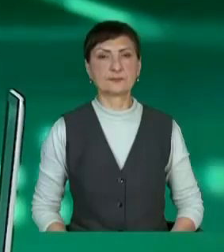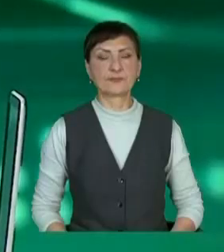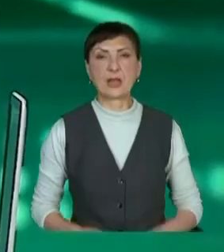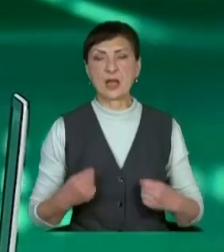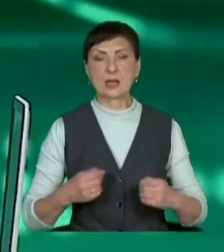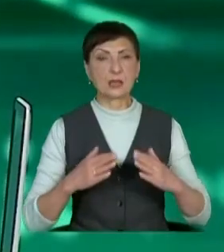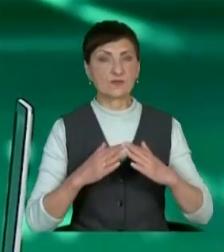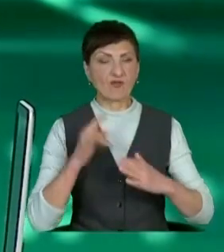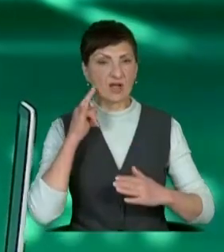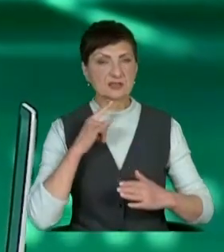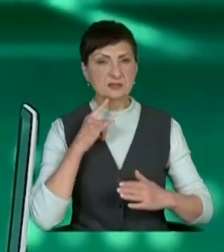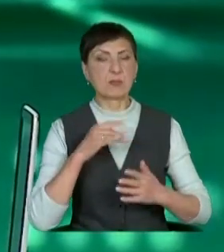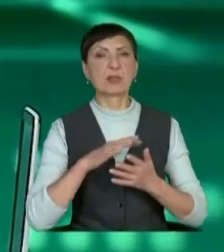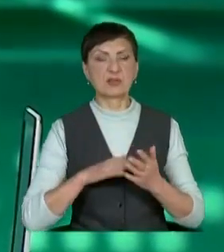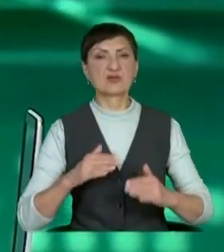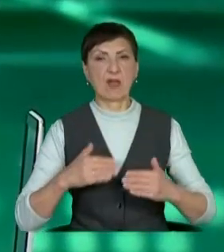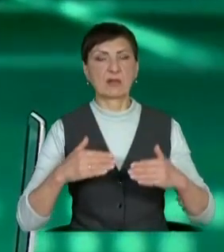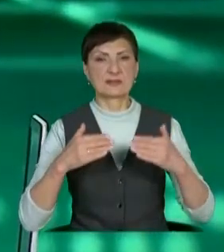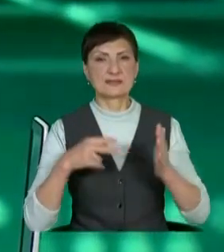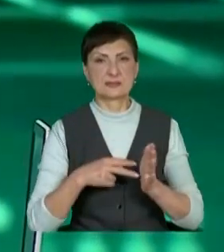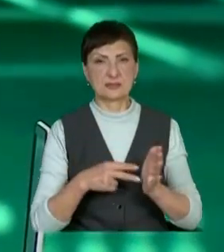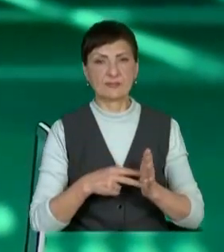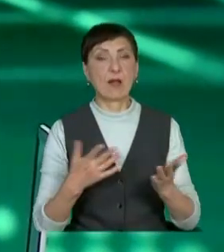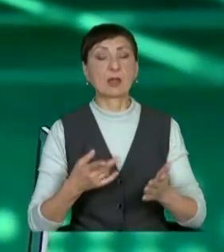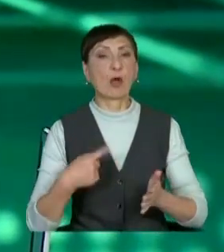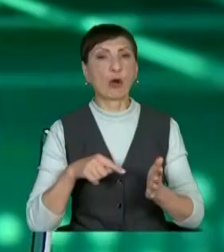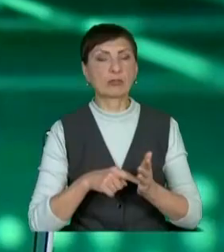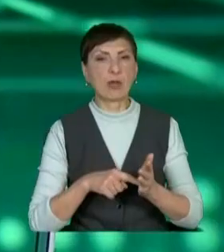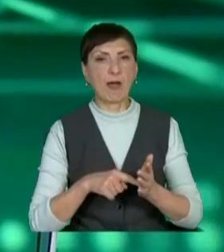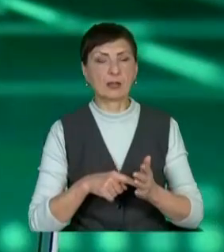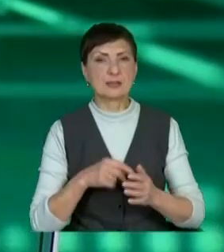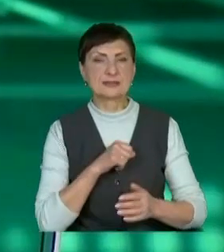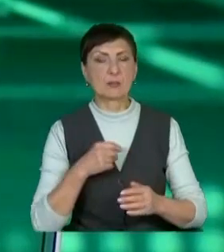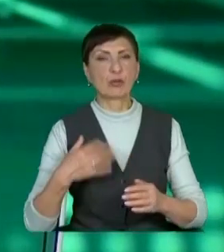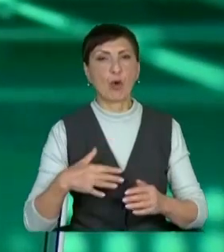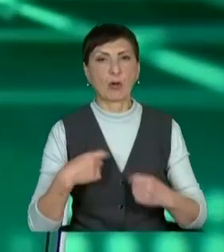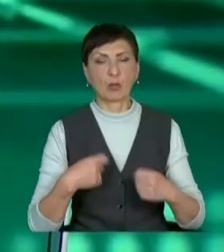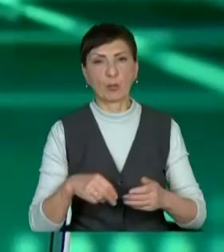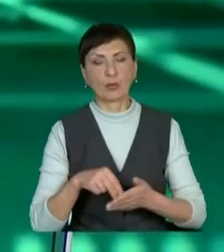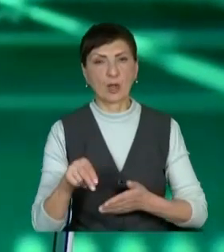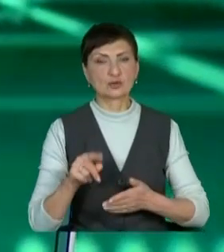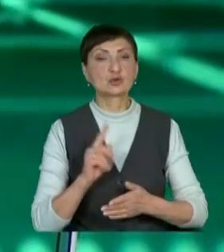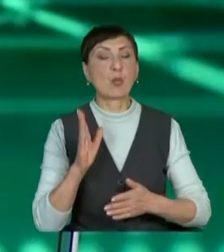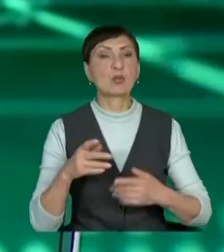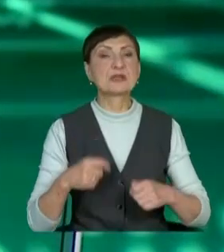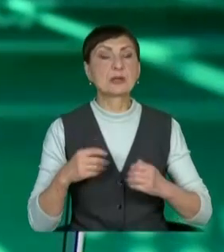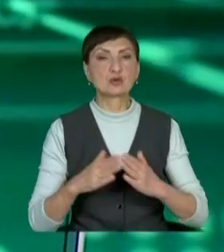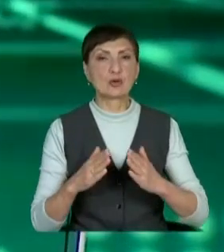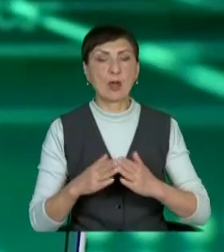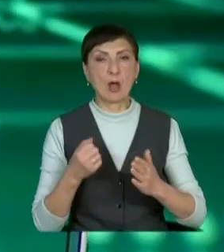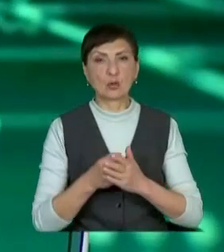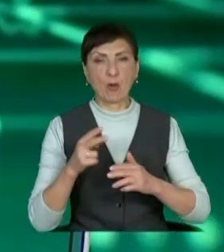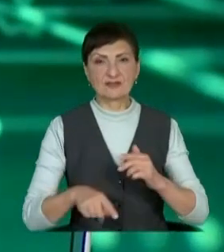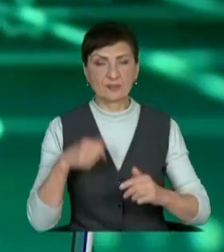Рынок недвижимости в Казахстане продолжает расти. Какие города в лидерах по купле-продаже? Что будет с рынком жилья до